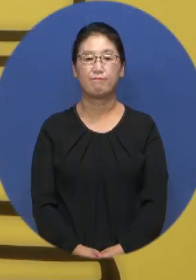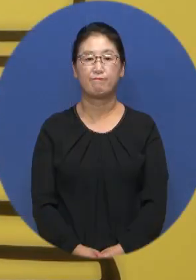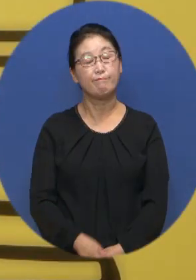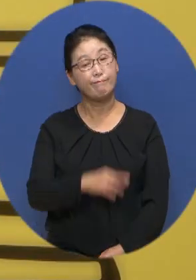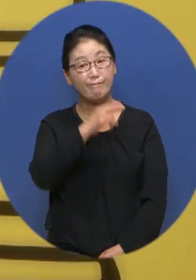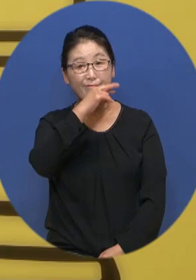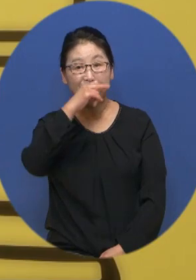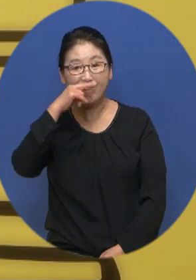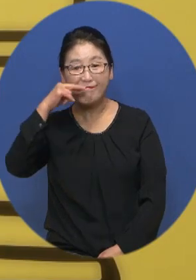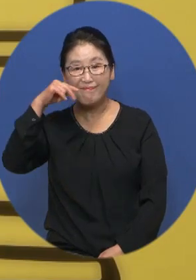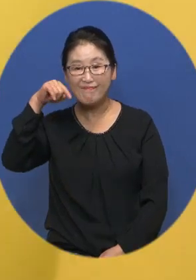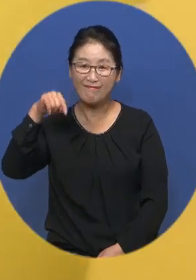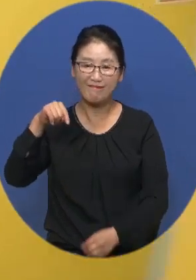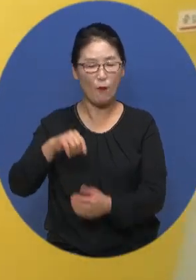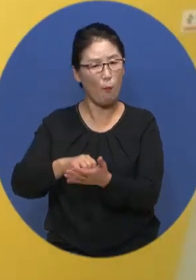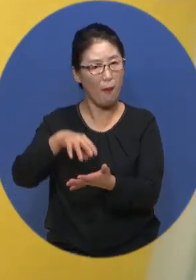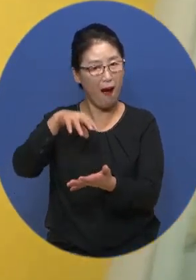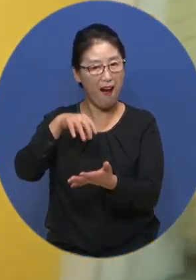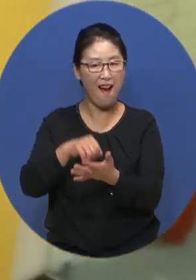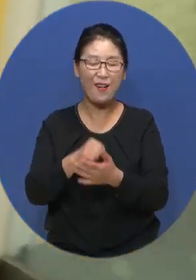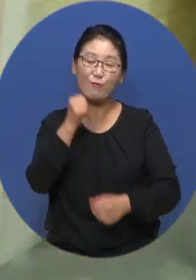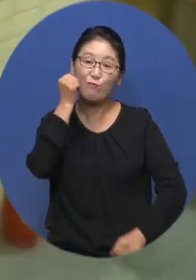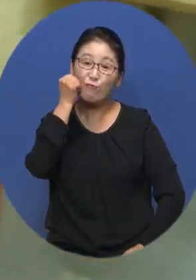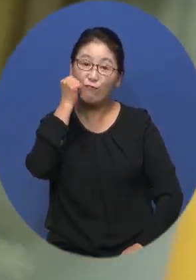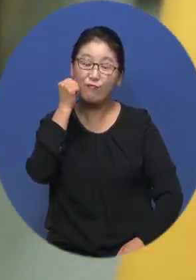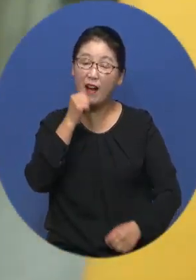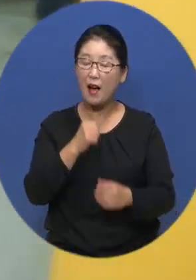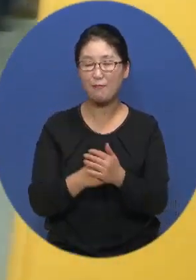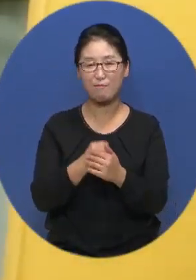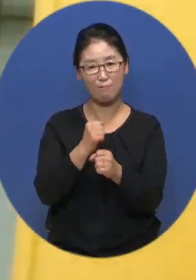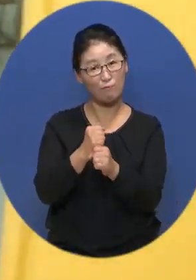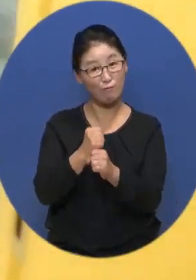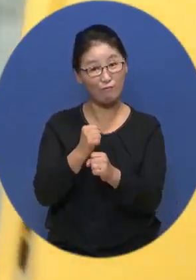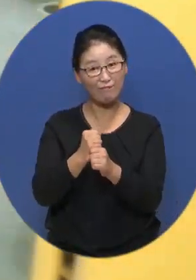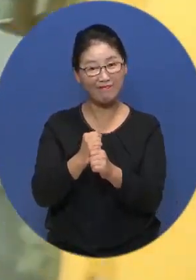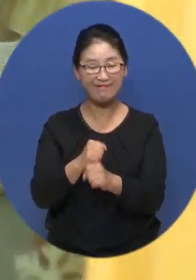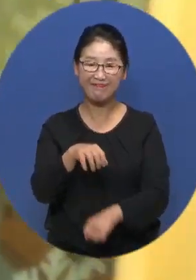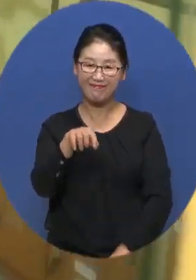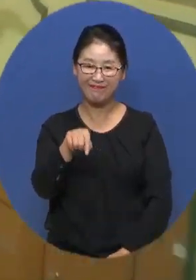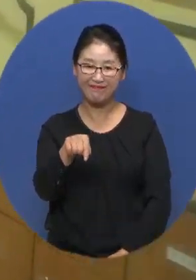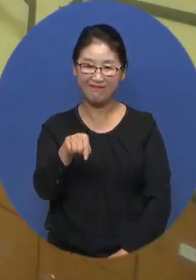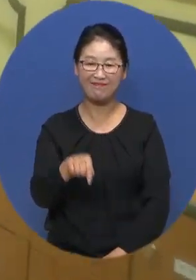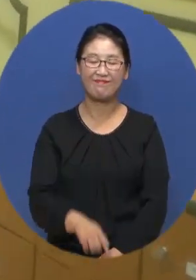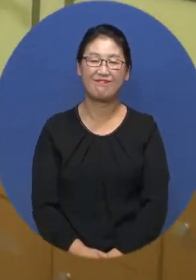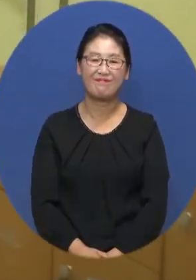달콤한 빵과 쿠키로 맛 이상의 행복을 전하는 사람들이 있습니다.